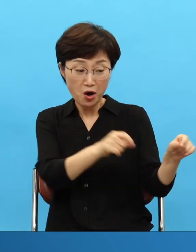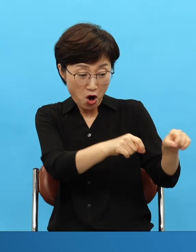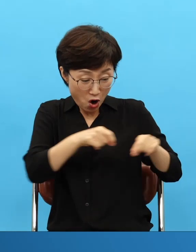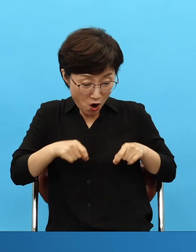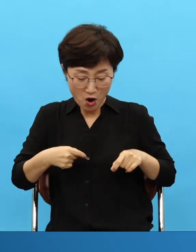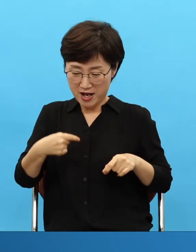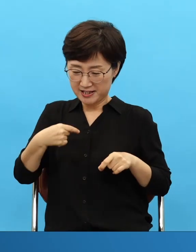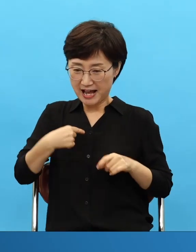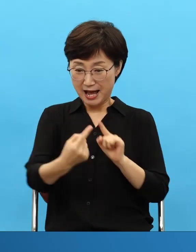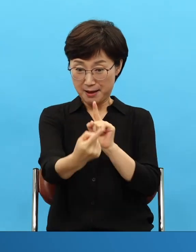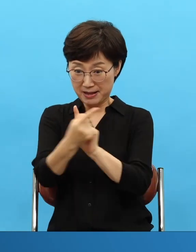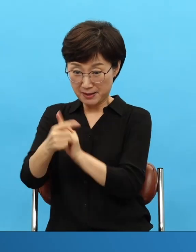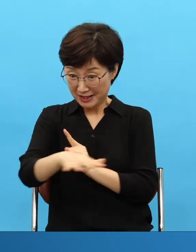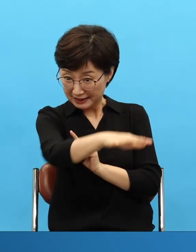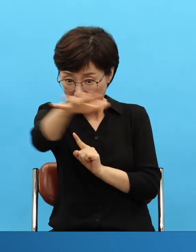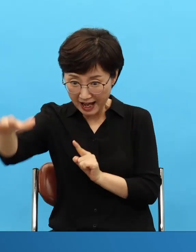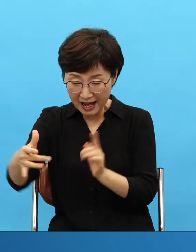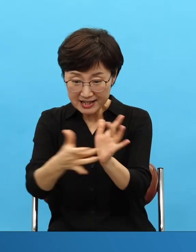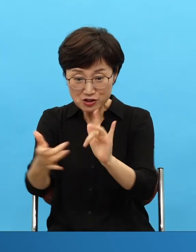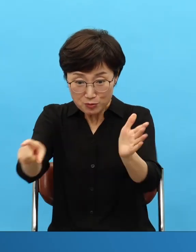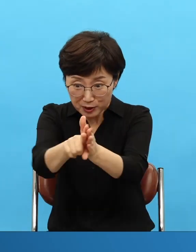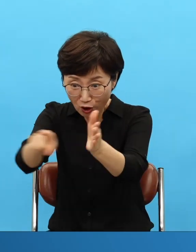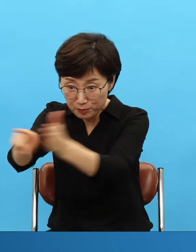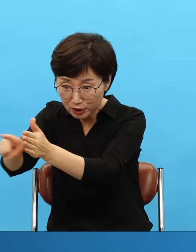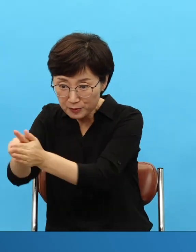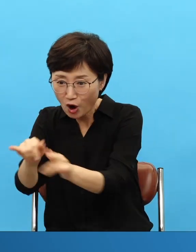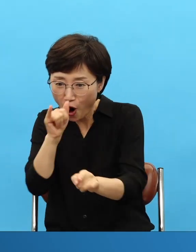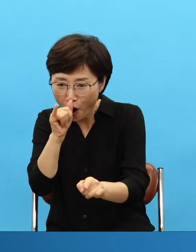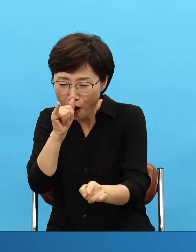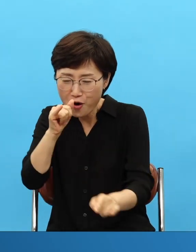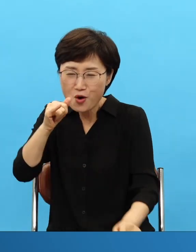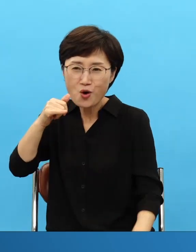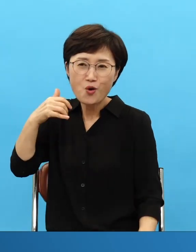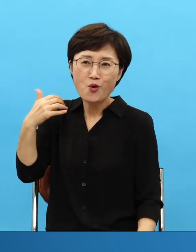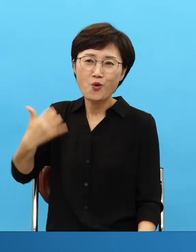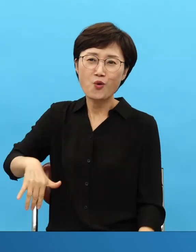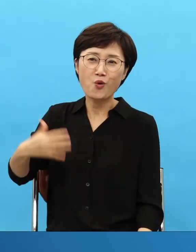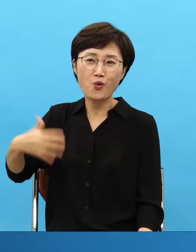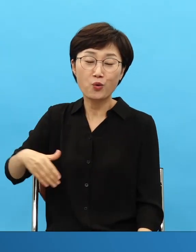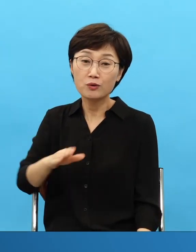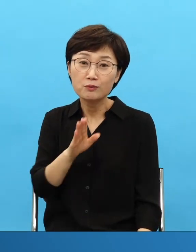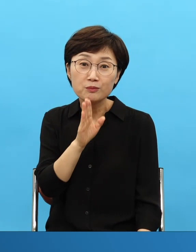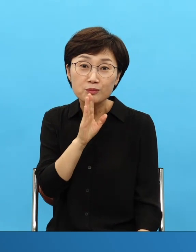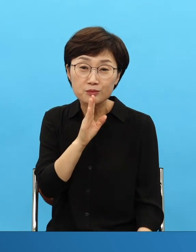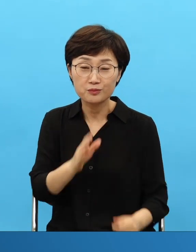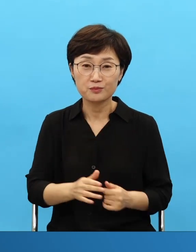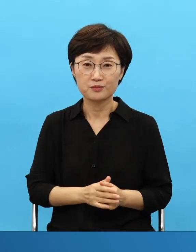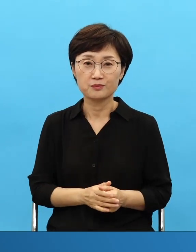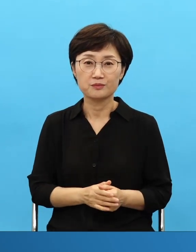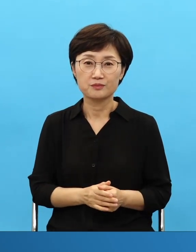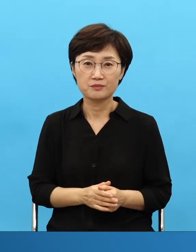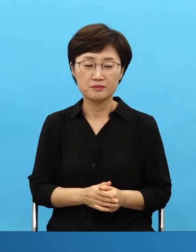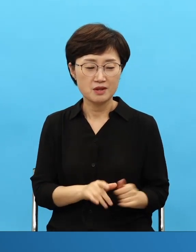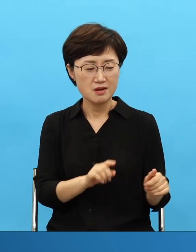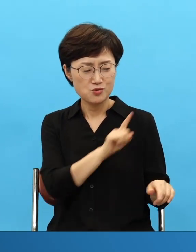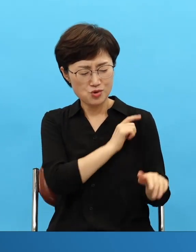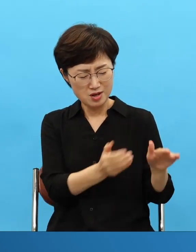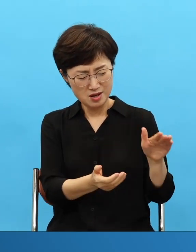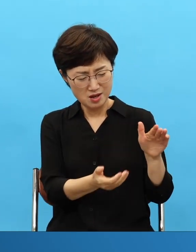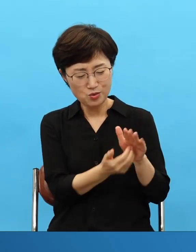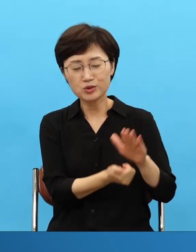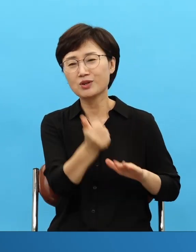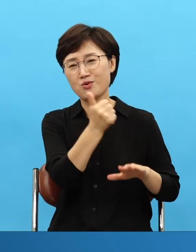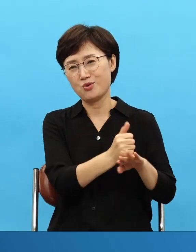여호와 하나님을 믿는다 이게. For example, people lay eyes on you and they come to believe in the Lord Jehovah God. 그보다 더 성공 없어요. There's no